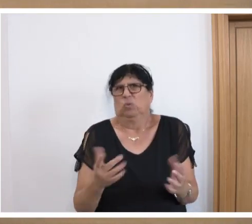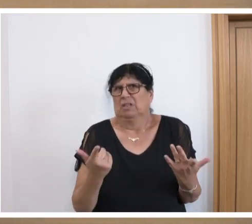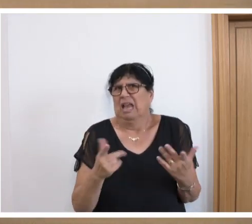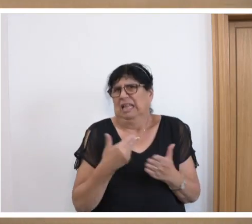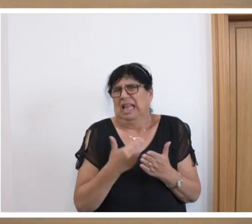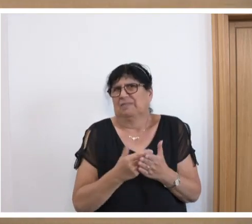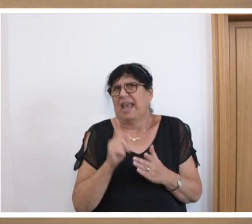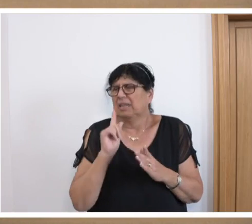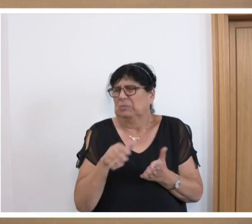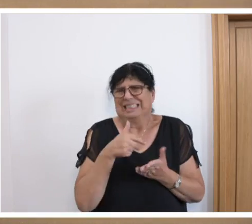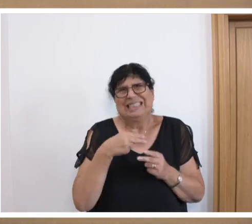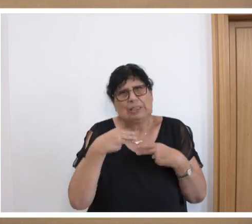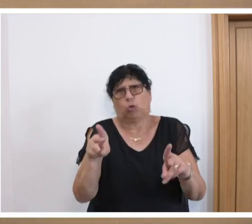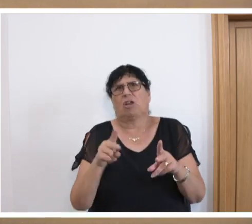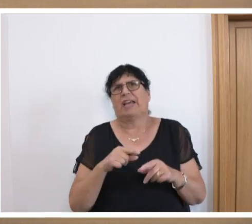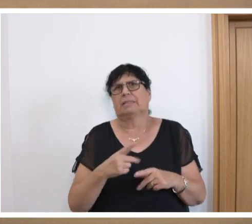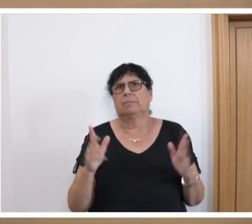das scharf zurück.